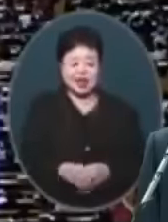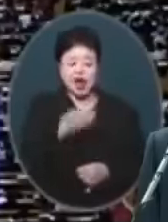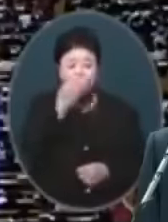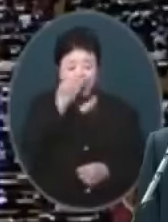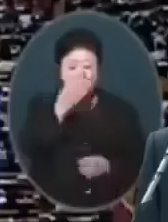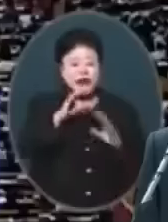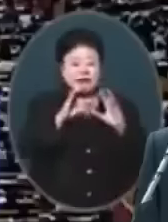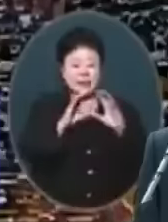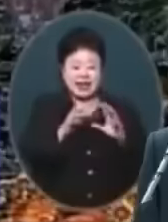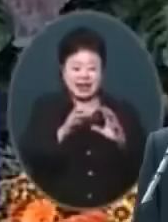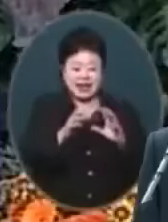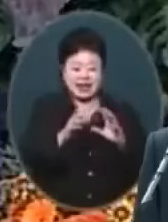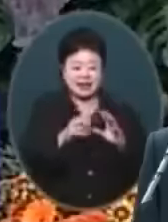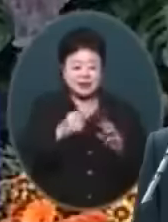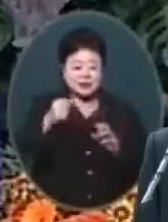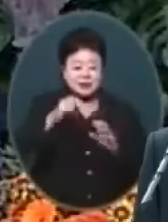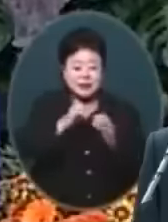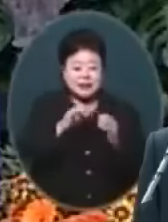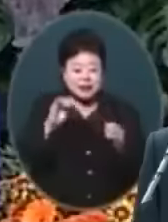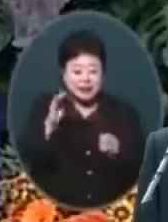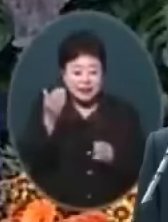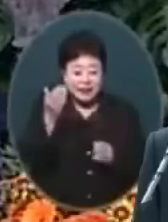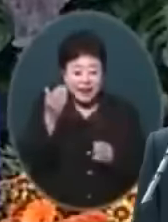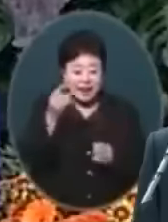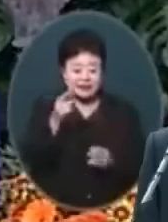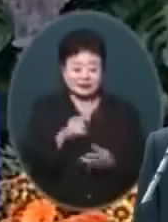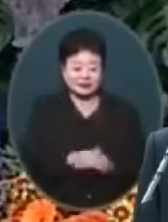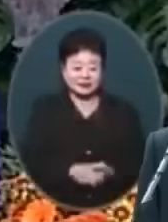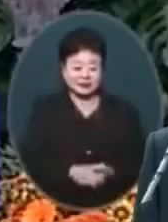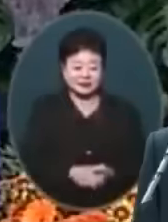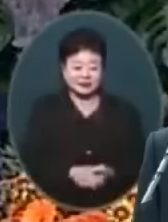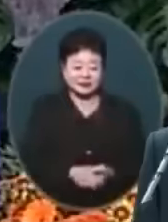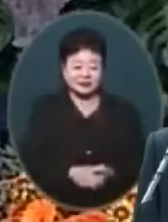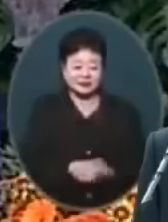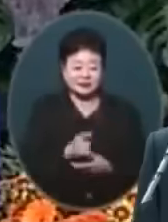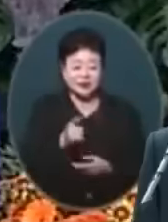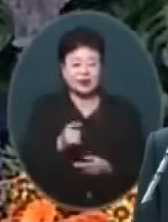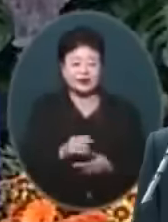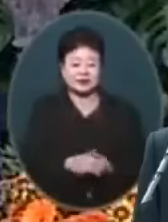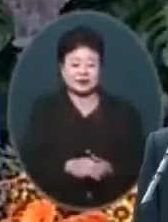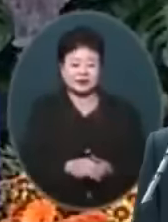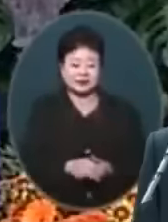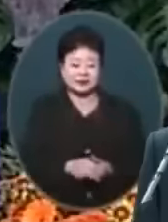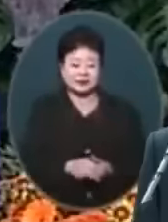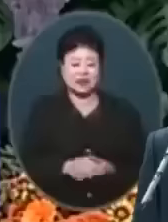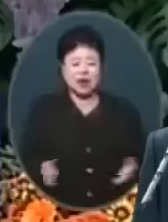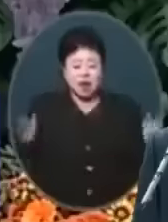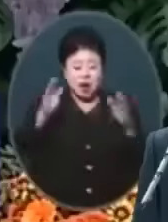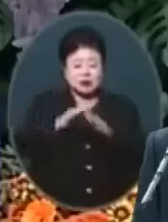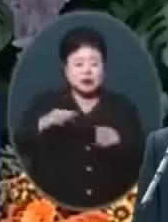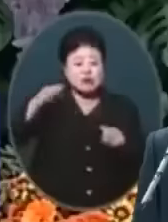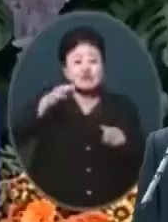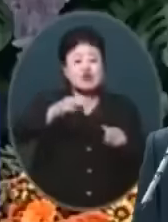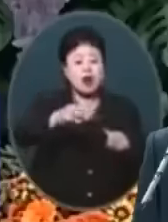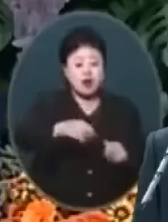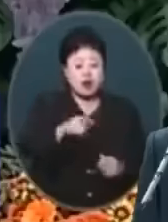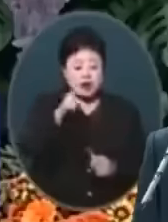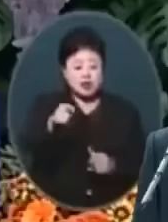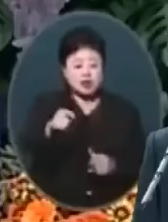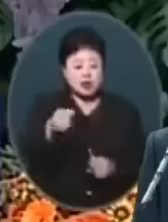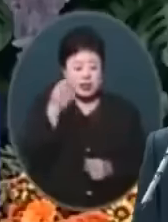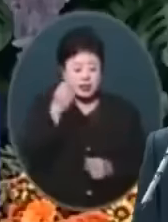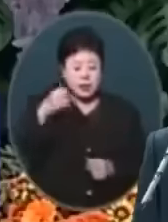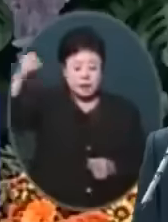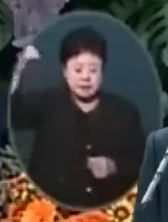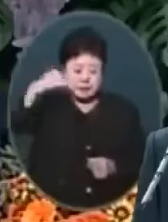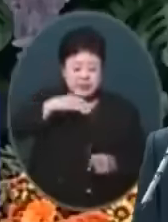거룩한 나라요 그의 소유된 백성이라. 이는 너희를 어두운 데서 불러내어 그의 기이한